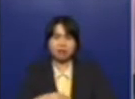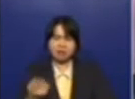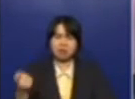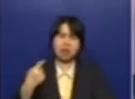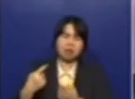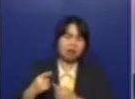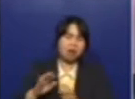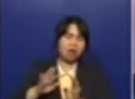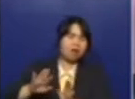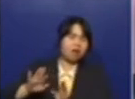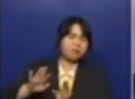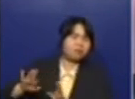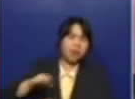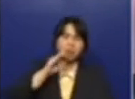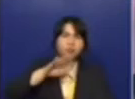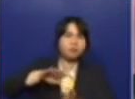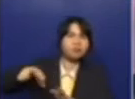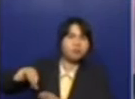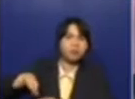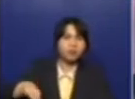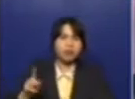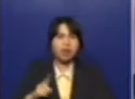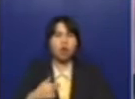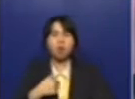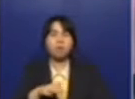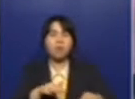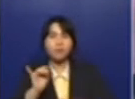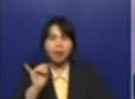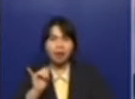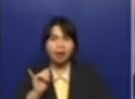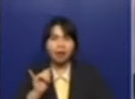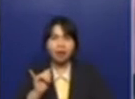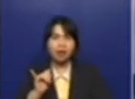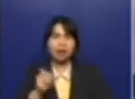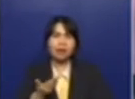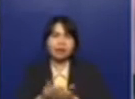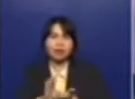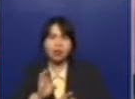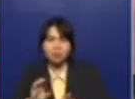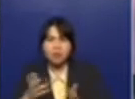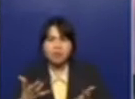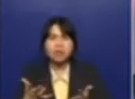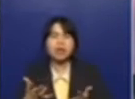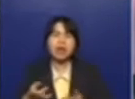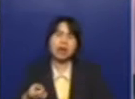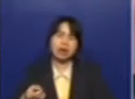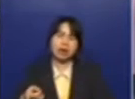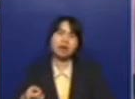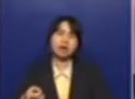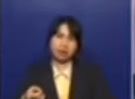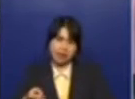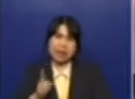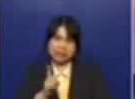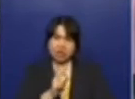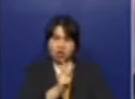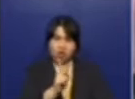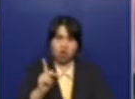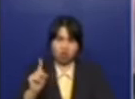ายเบี่ยงตลอดมาว่าไม่พร้อมบ้างไม่มีงบประมาณบ้างทั้งที่กกต.เ